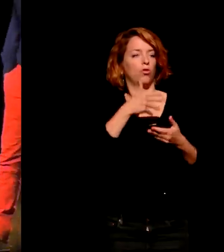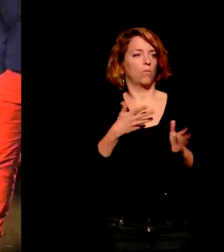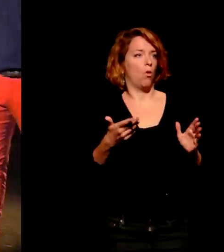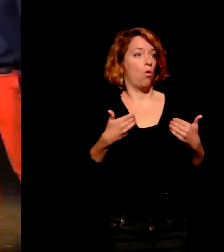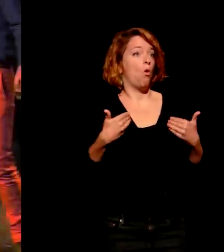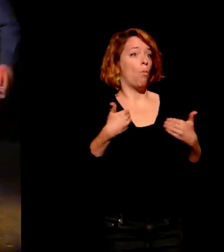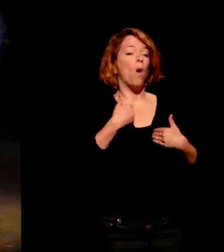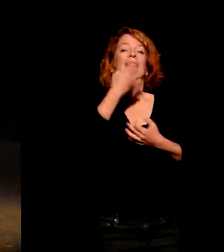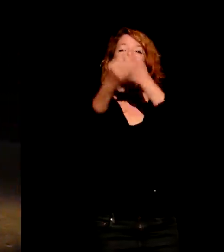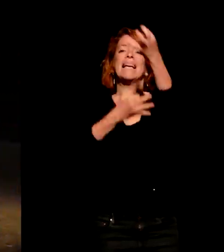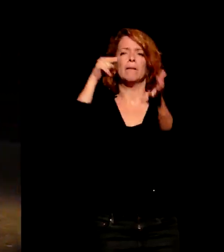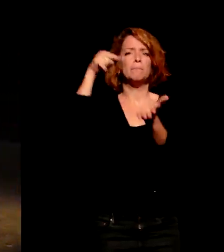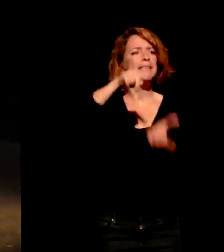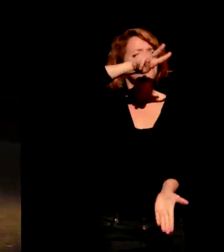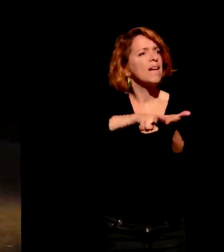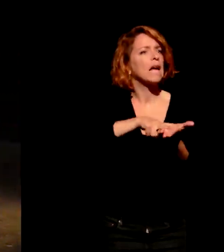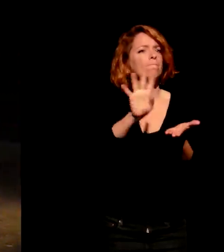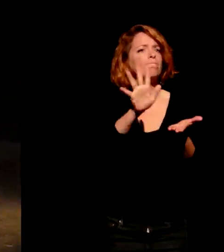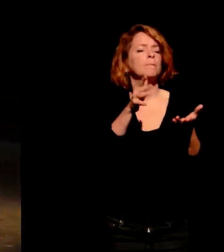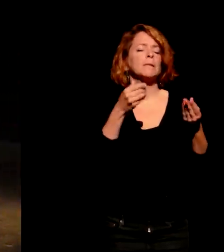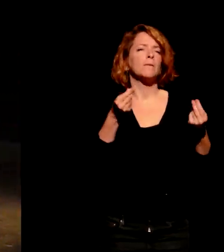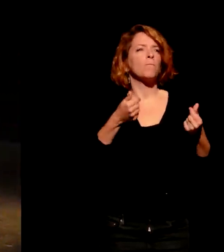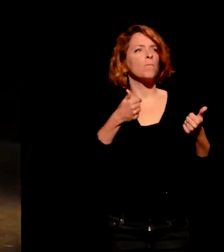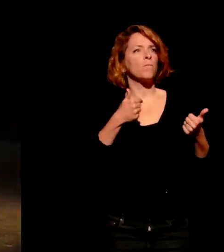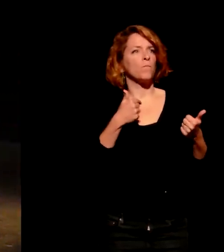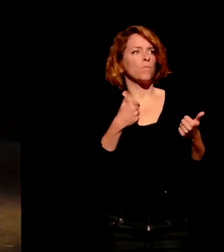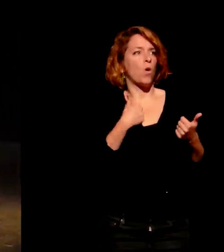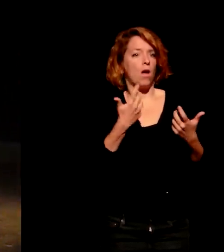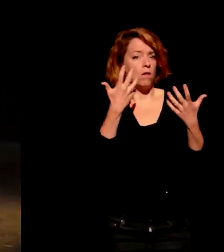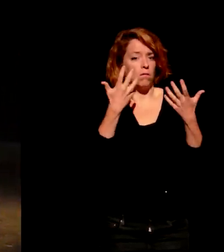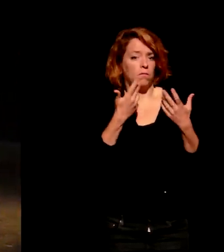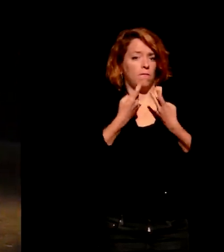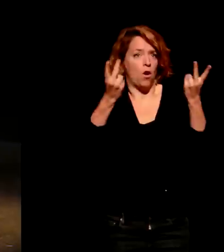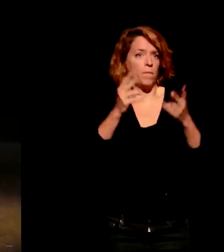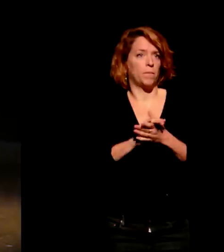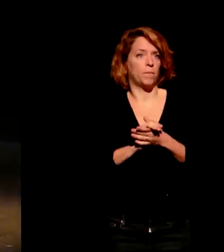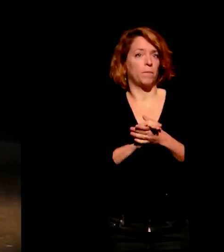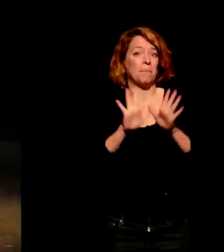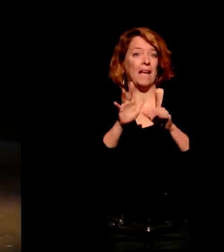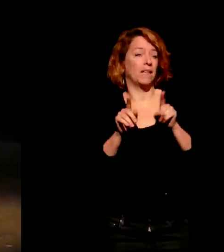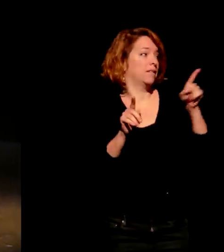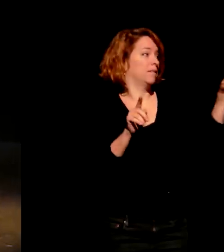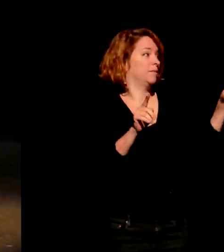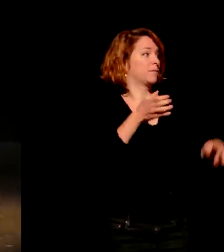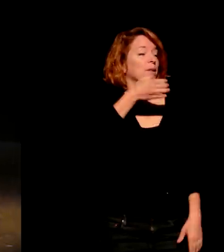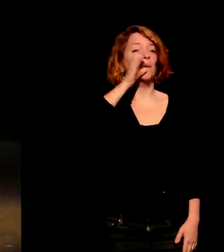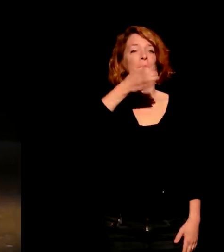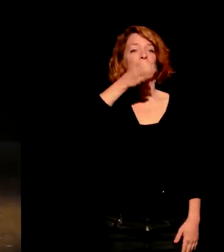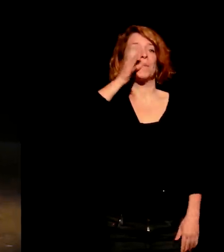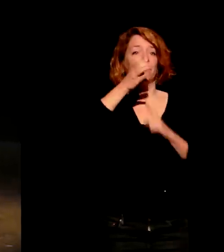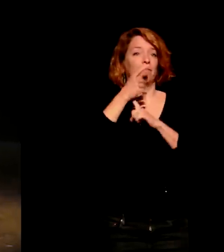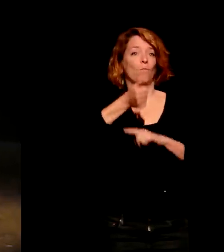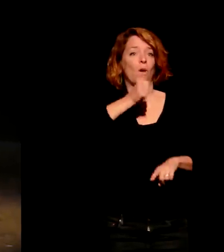dis est sincère, et j'ai pas cherché à être consensuel. Je vais boire pas mal parce que j'ai un problème de sécrétion